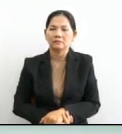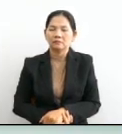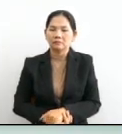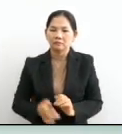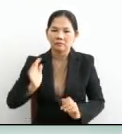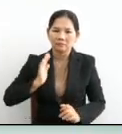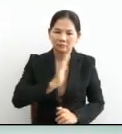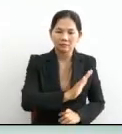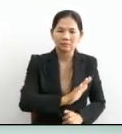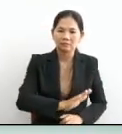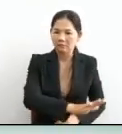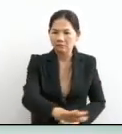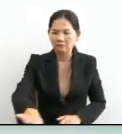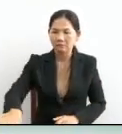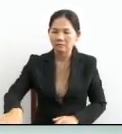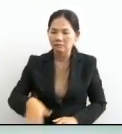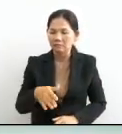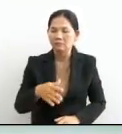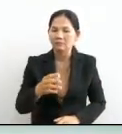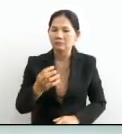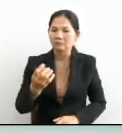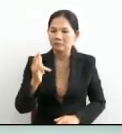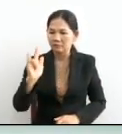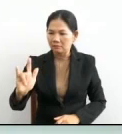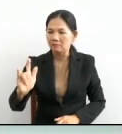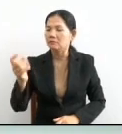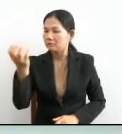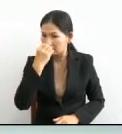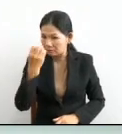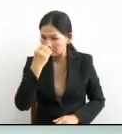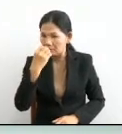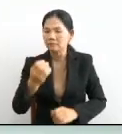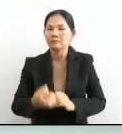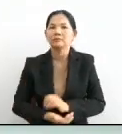sầm rạp bò rì phốc